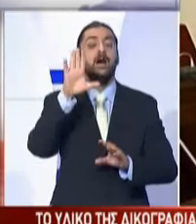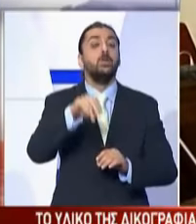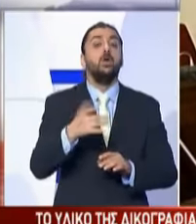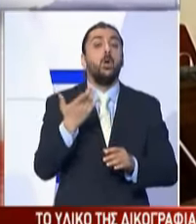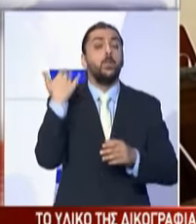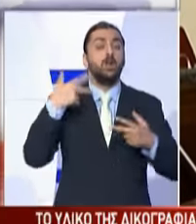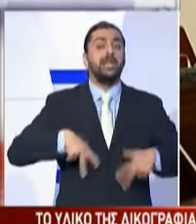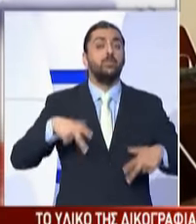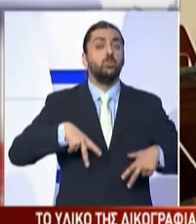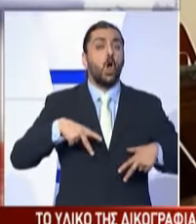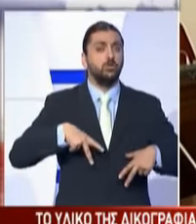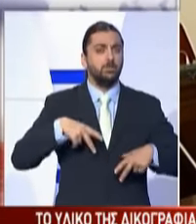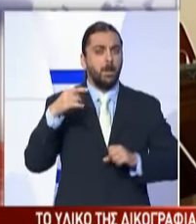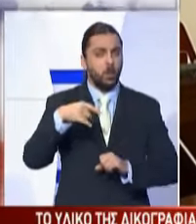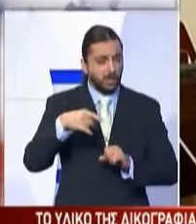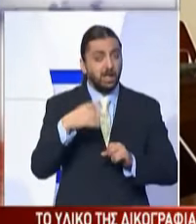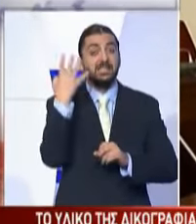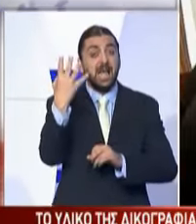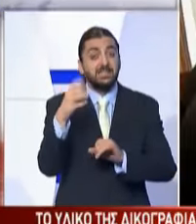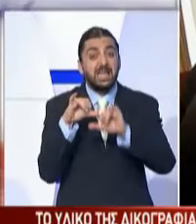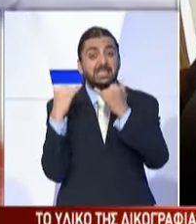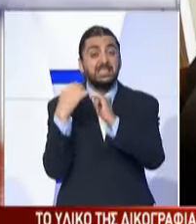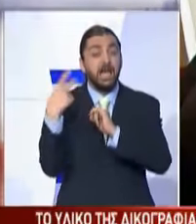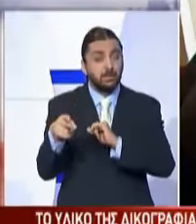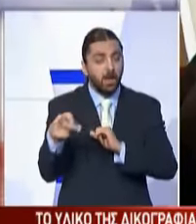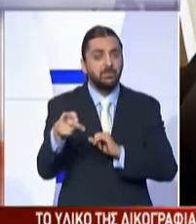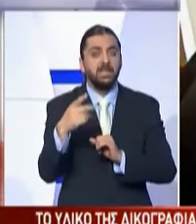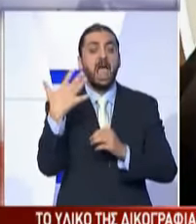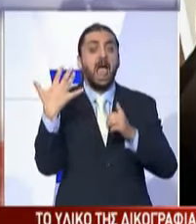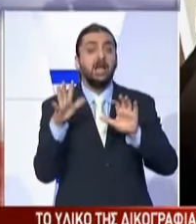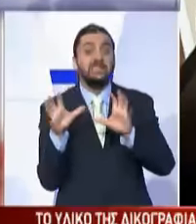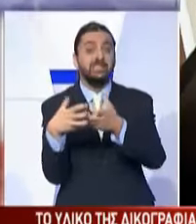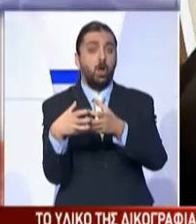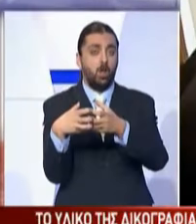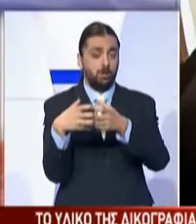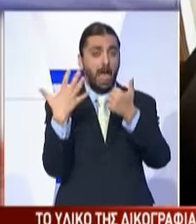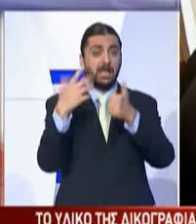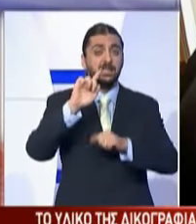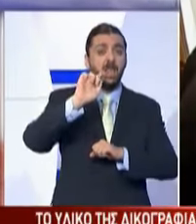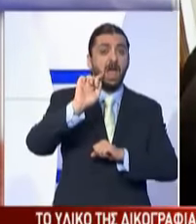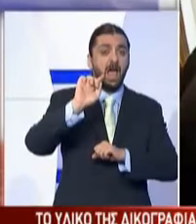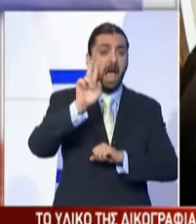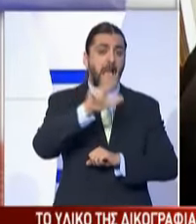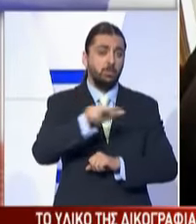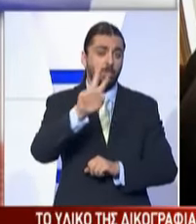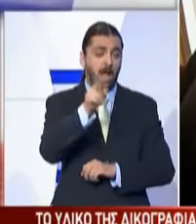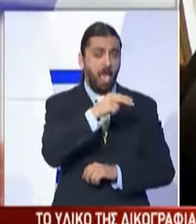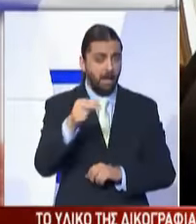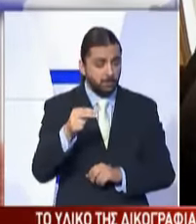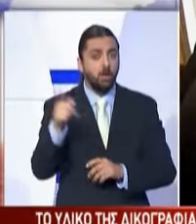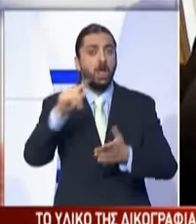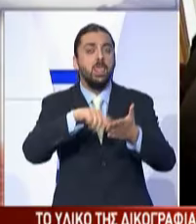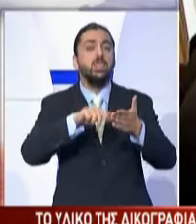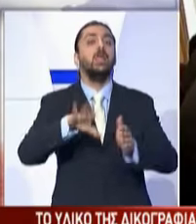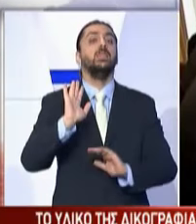προκύπτει ότι 4 συγγενικά του πρόσωπα απέκρυψαν εισοδήματα που αγγίζουν τα 6 εκατομμύρια ευρώ. Το πόρισμα δίνει πλέον άλλη διάσταση στην